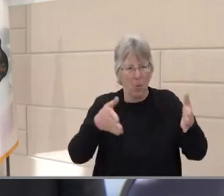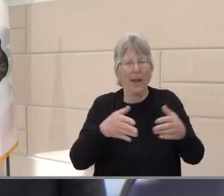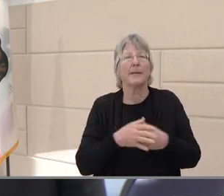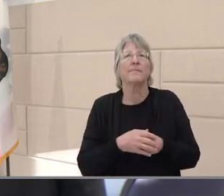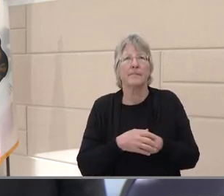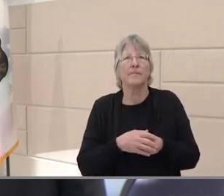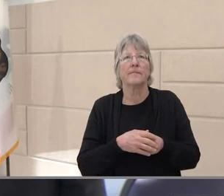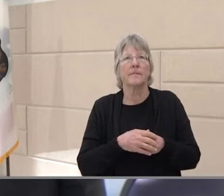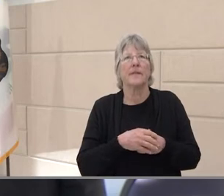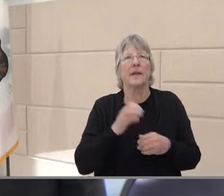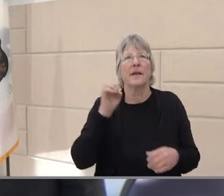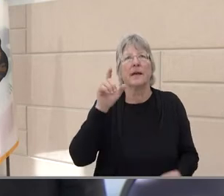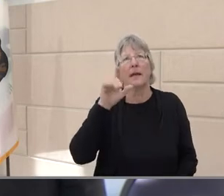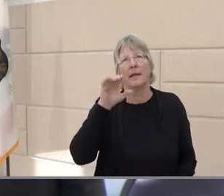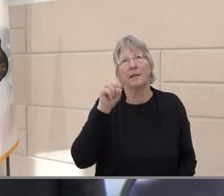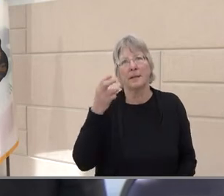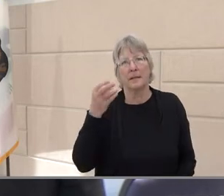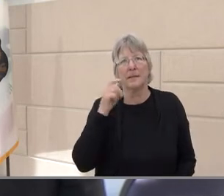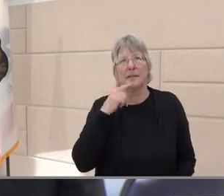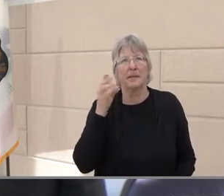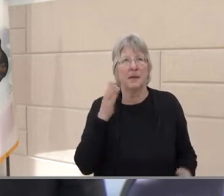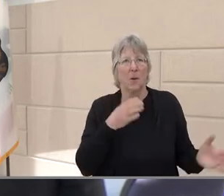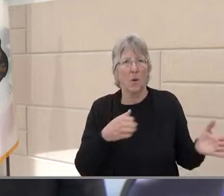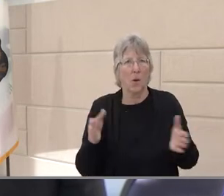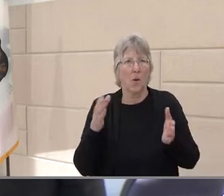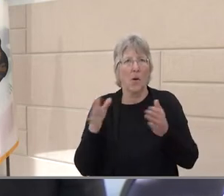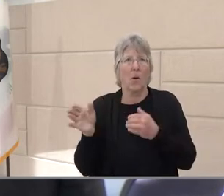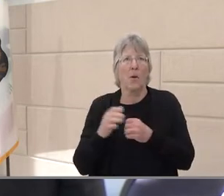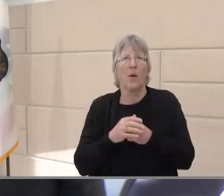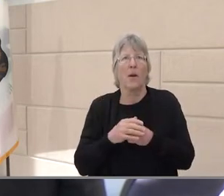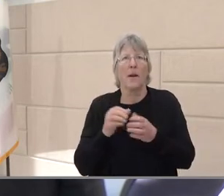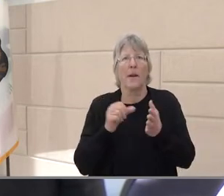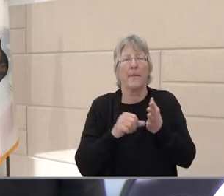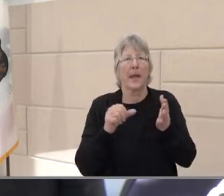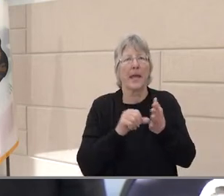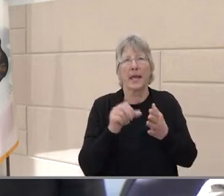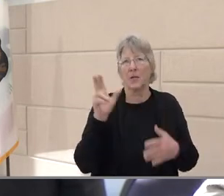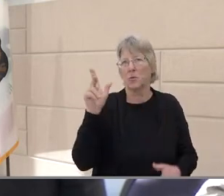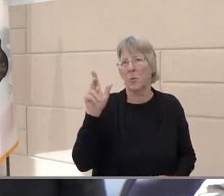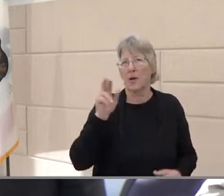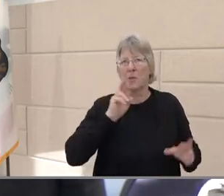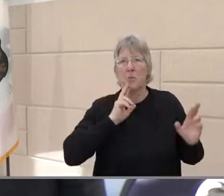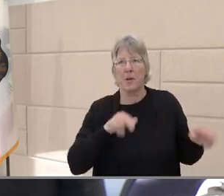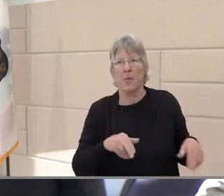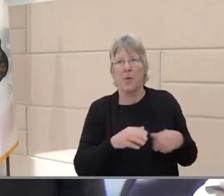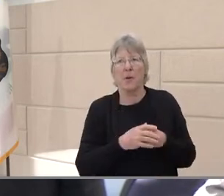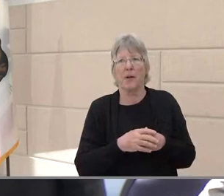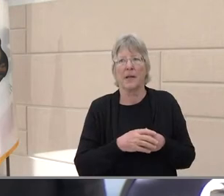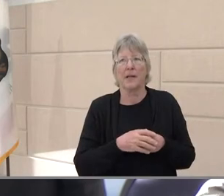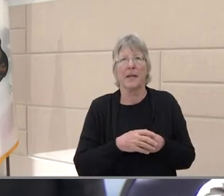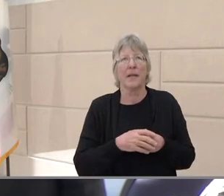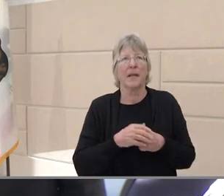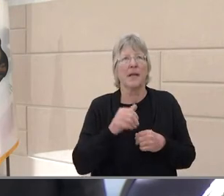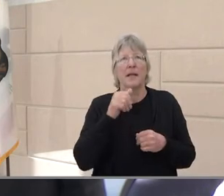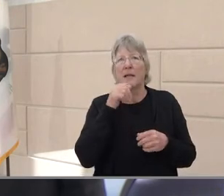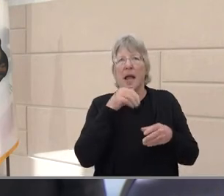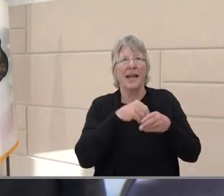ងធ្វើទាំងគោលដៅប្រាថ្នាហើយនិងគោលដៅយ៉ាងប្រសពសម្រាប់ដោះស្រាយ